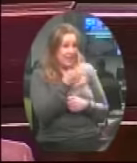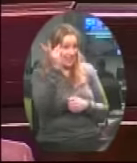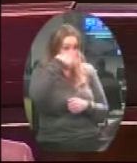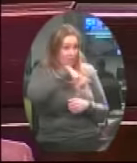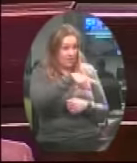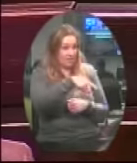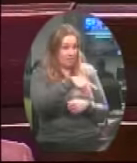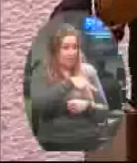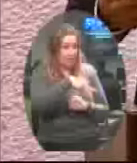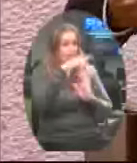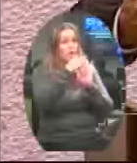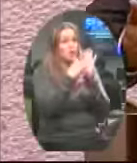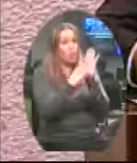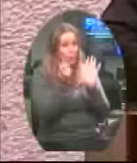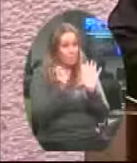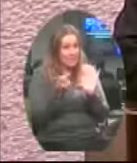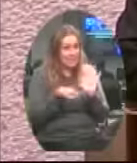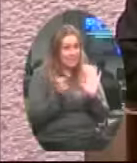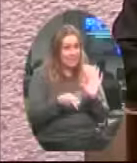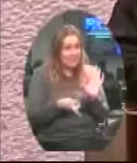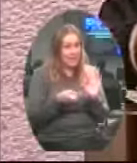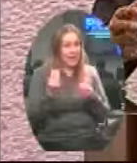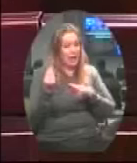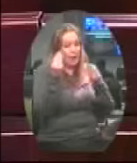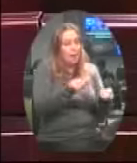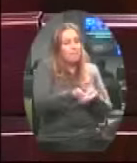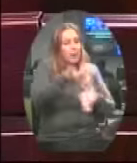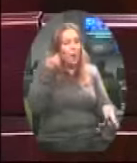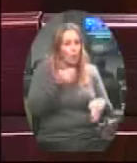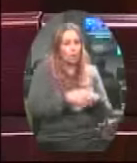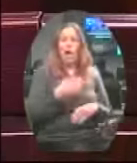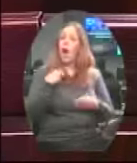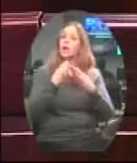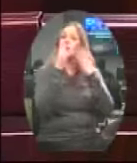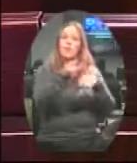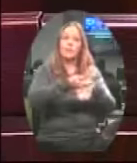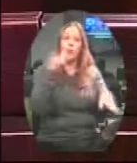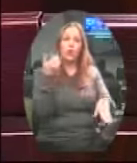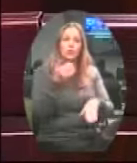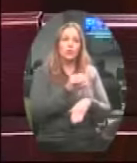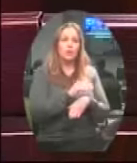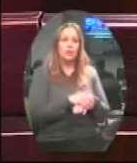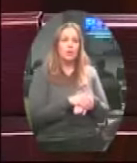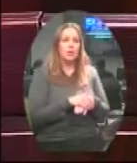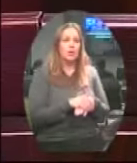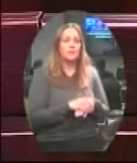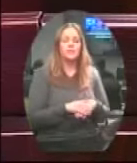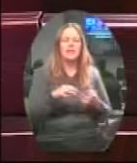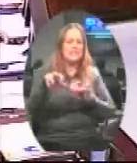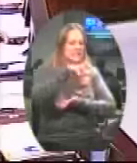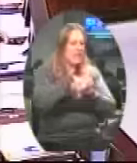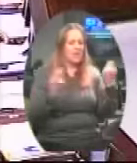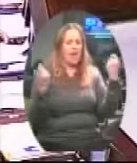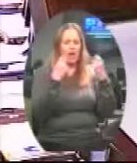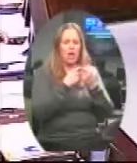יש פה חוקים בכנסת, צריכה להעביר מראש. עניתי על השאלה, לא נוח. עכשיו לגבי ספר האזרחות. השערה סביב הגרסה החדשה